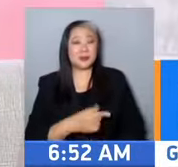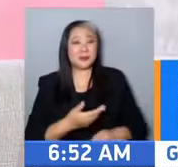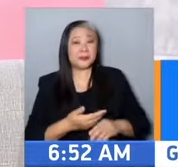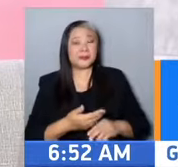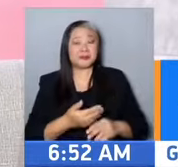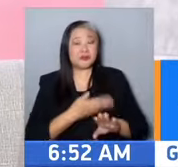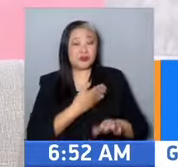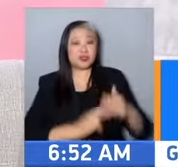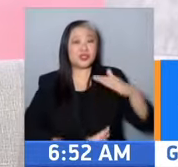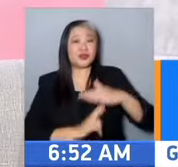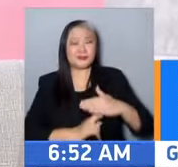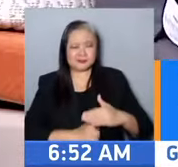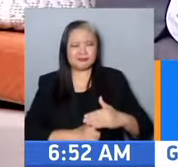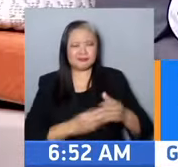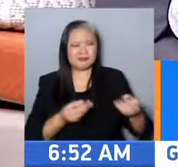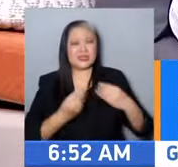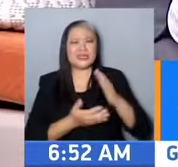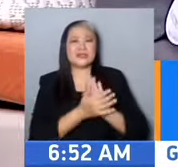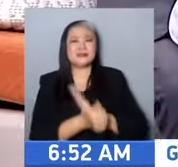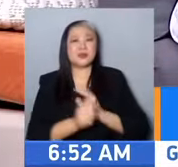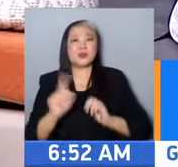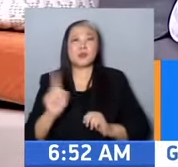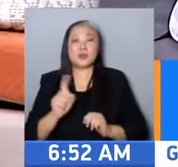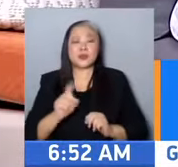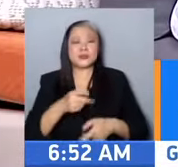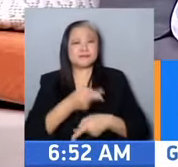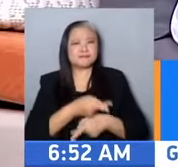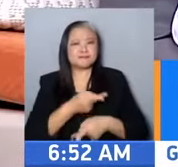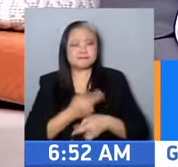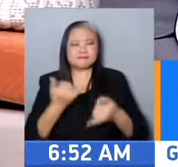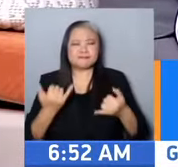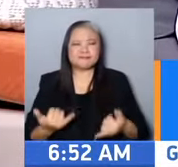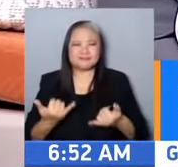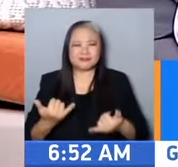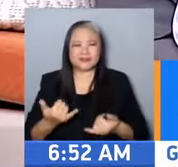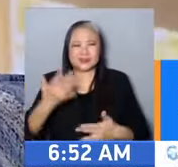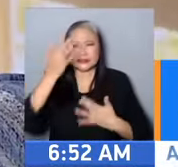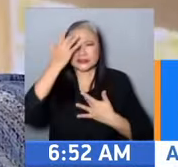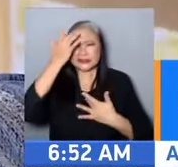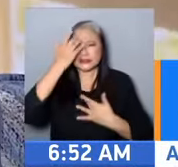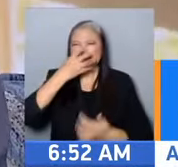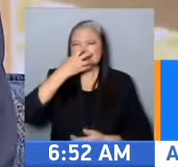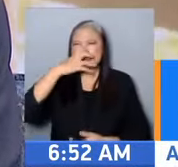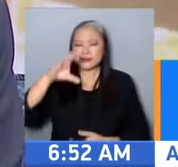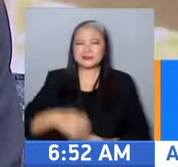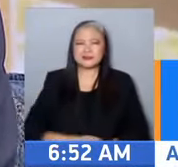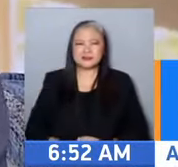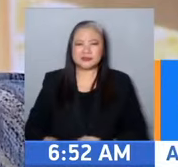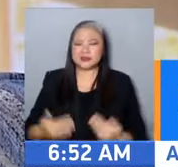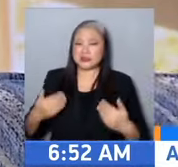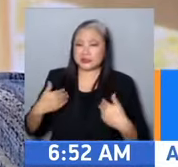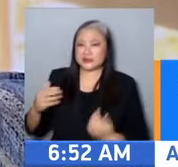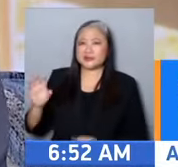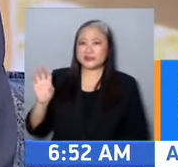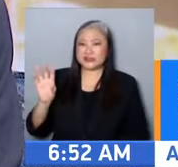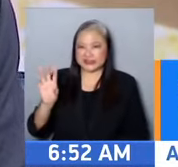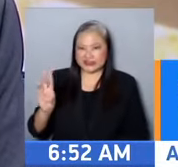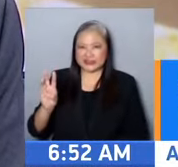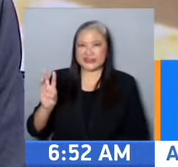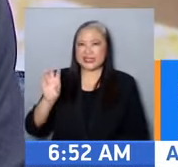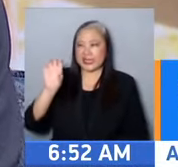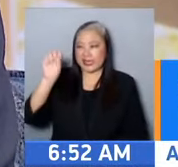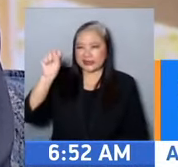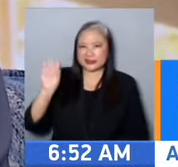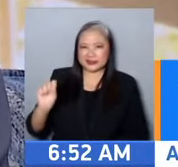expertise. Ano ba mga dapat nating bantayang ngayong mga sakit sa tag-init? May anim na S po tayo ngayon. S. Una po ay